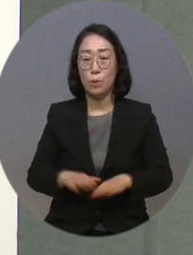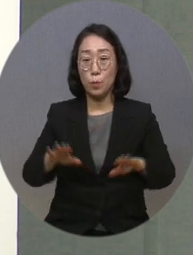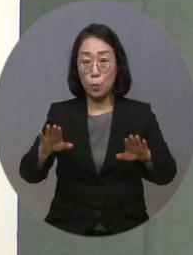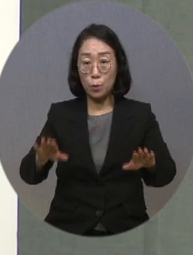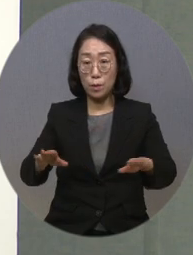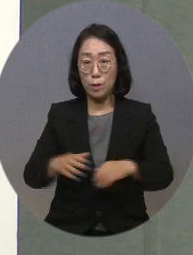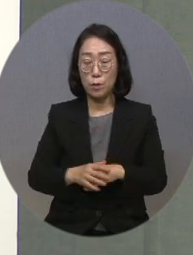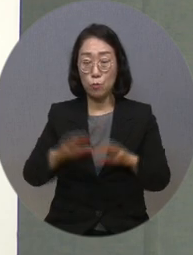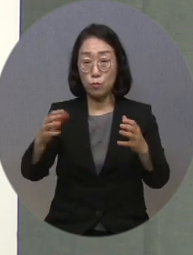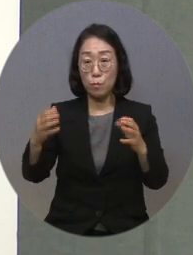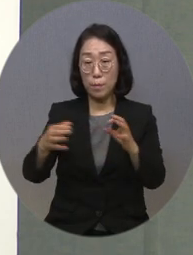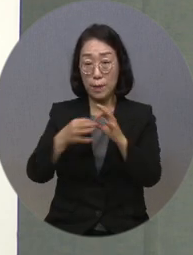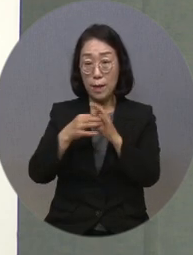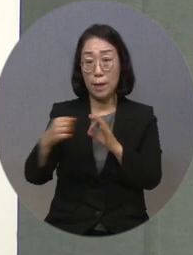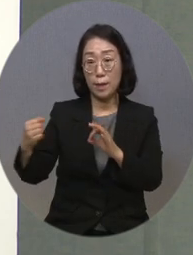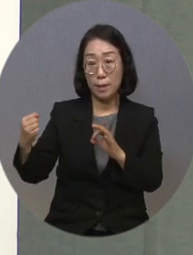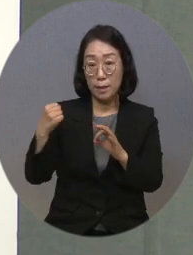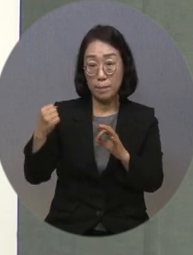오늘은 국민의힘